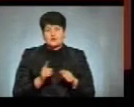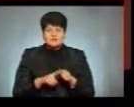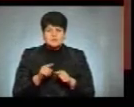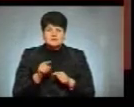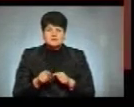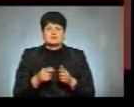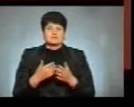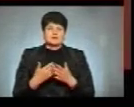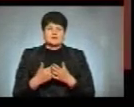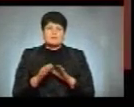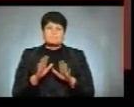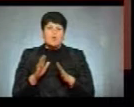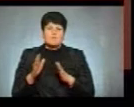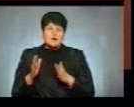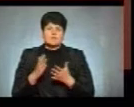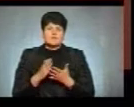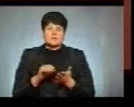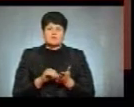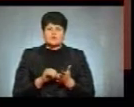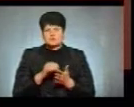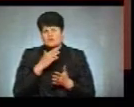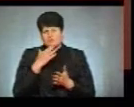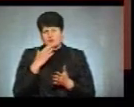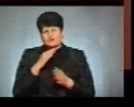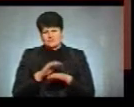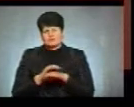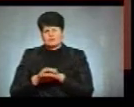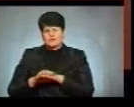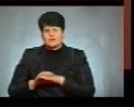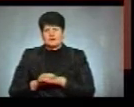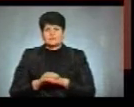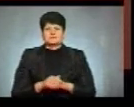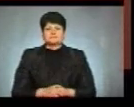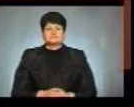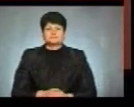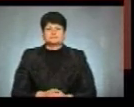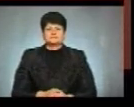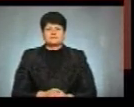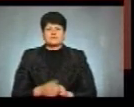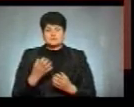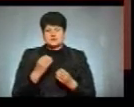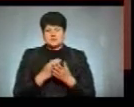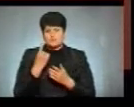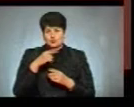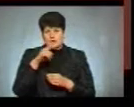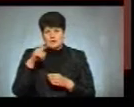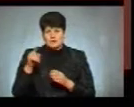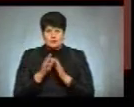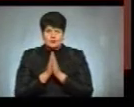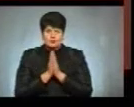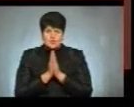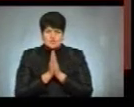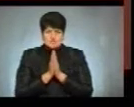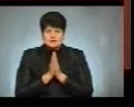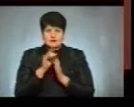скажімо, моменти є присутні в багатьох факторах. Я попрошу, може, колега продовжить. Ми маємо ще одну графіку, попрошу вже зараз нам показати, яка,